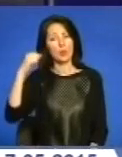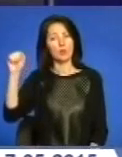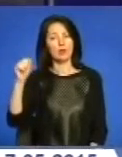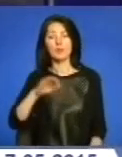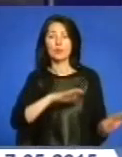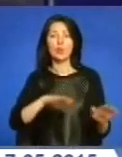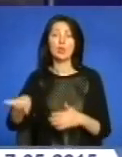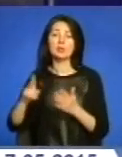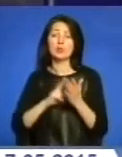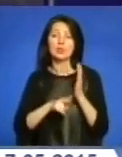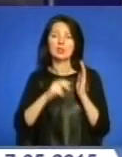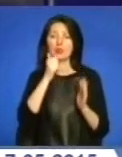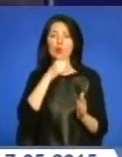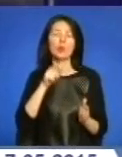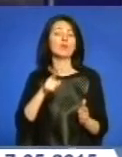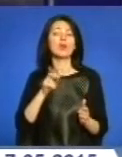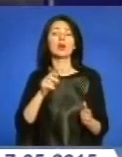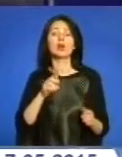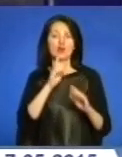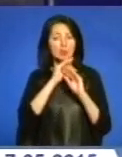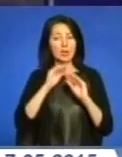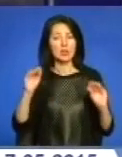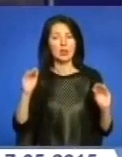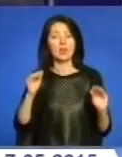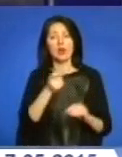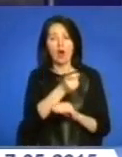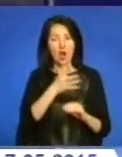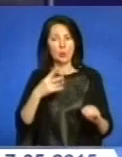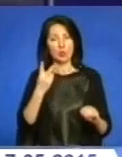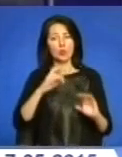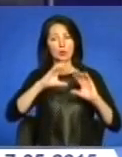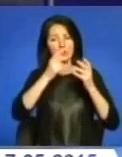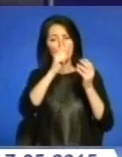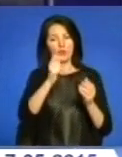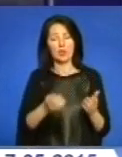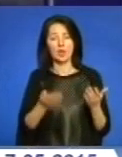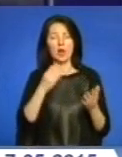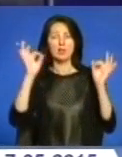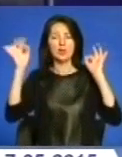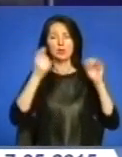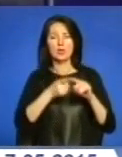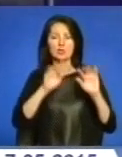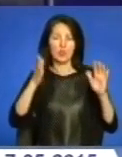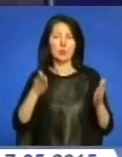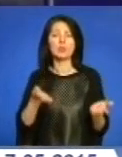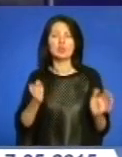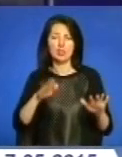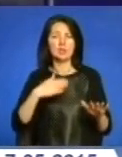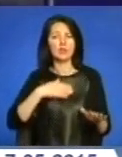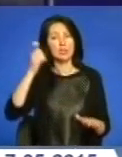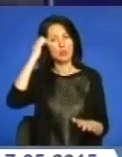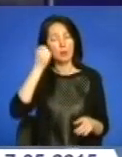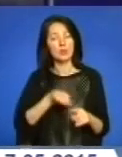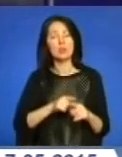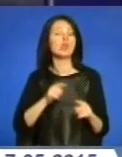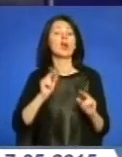Минає 70 років відтоді, як замовкли гармати Другої світової війни, але відлуння цих подій незримо присутні у нашій пам'яті. З цієї нагоди в